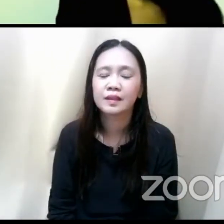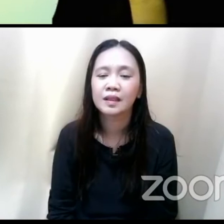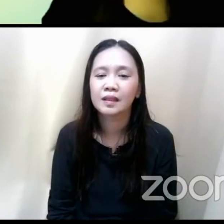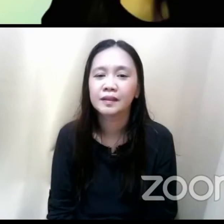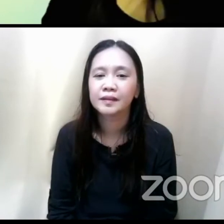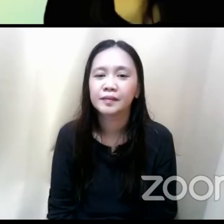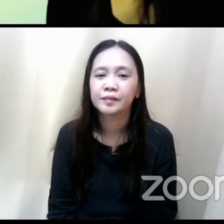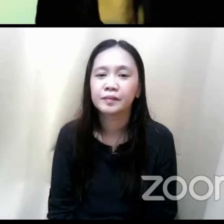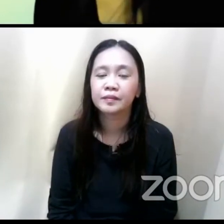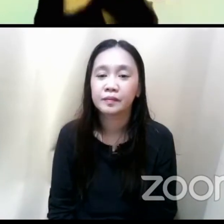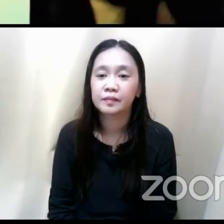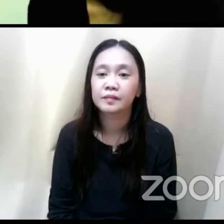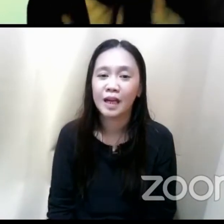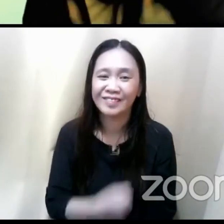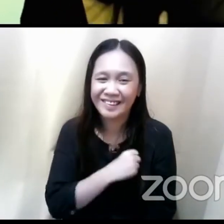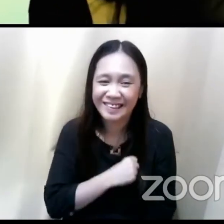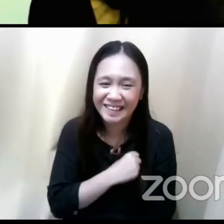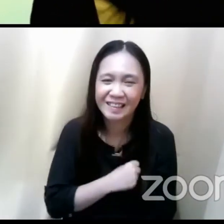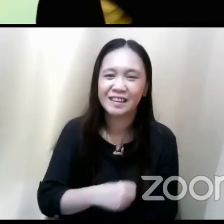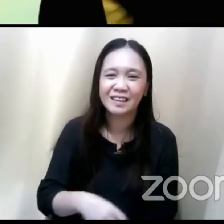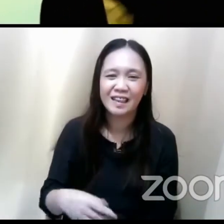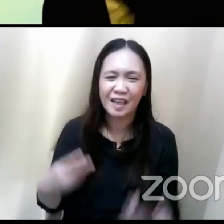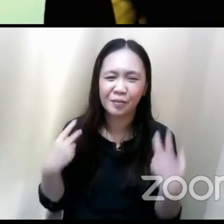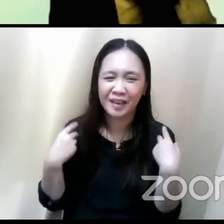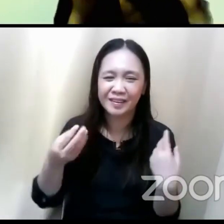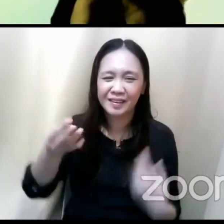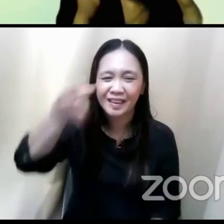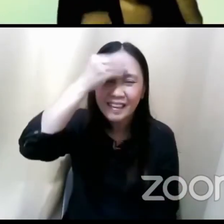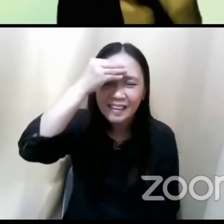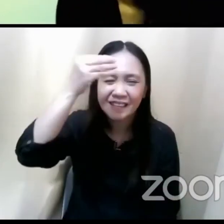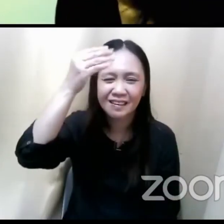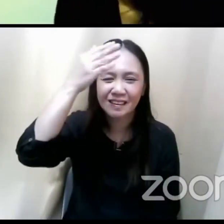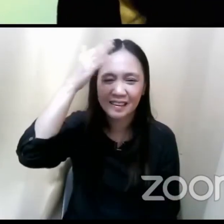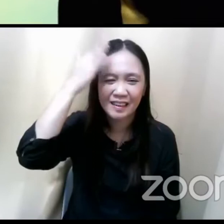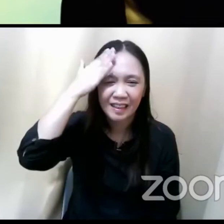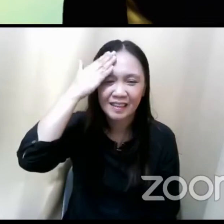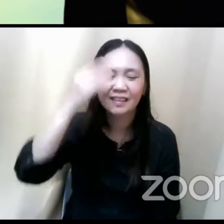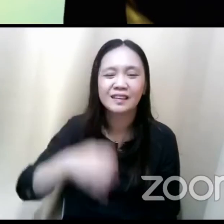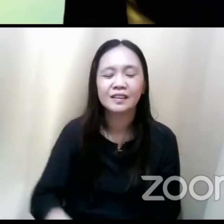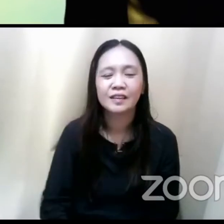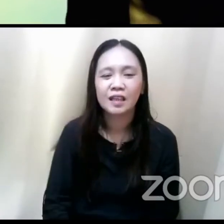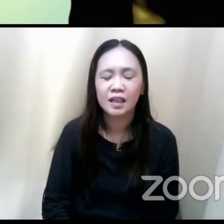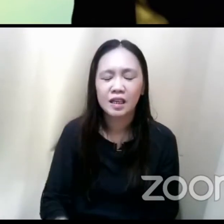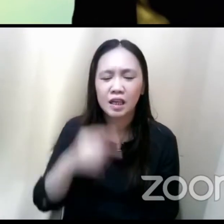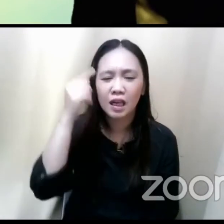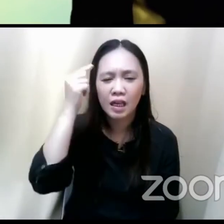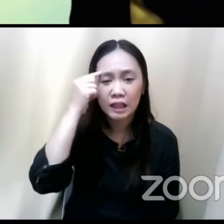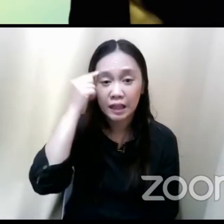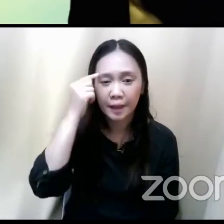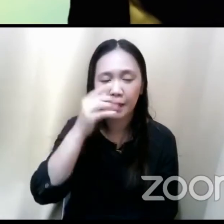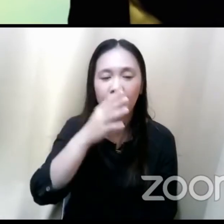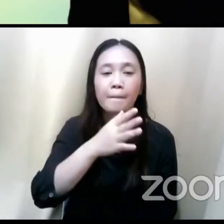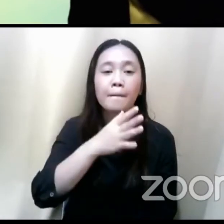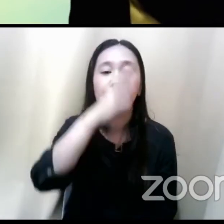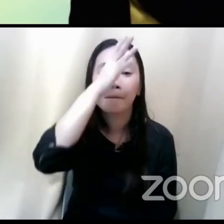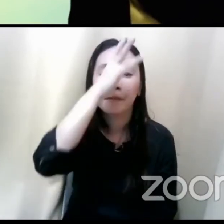Yun, sorry. Biglang dumadating sa isip ko eh. Isipin na lang po natin mga parents, no?